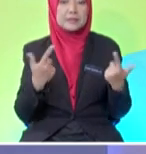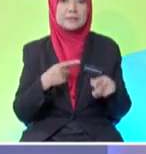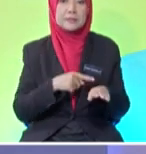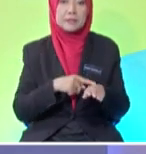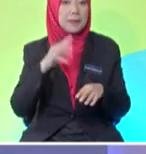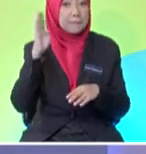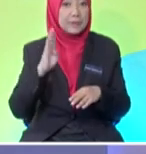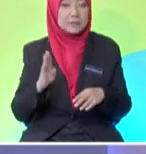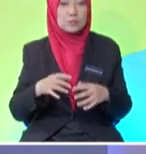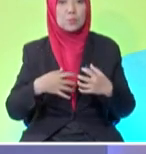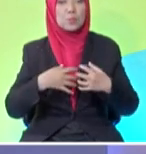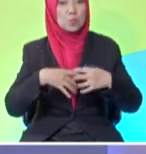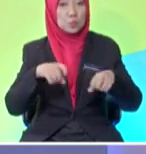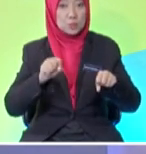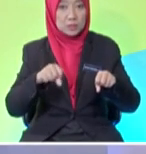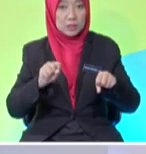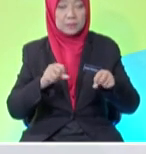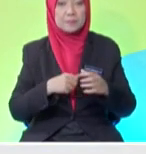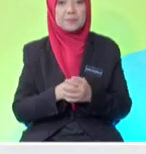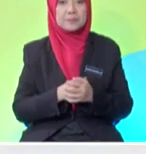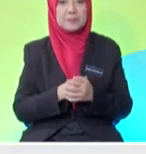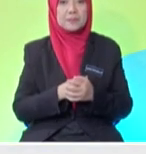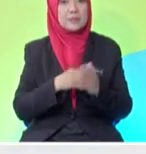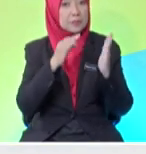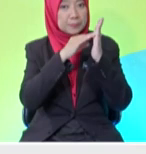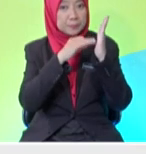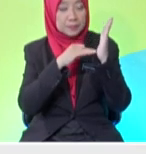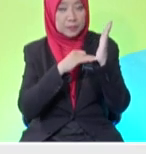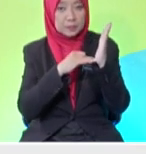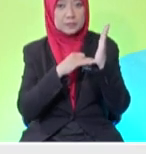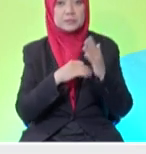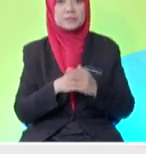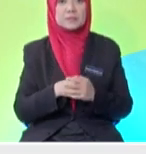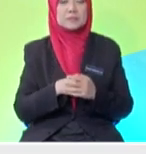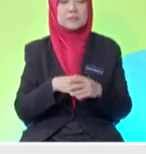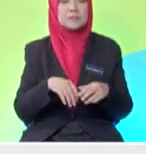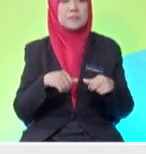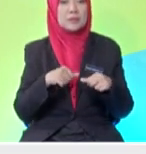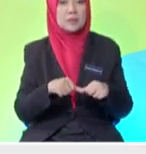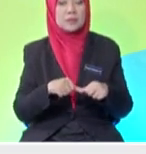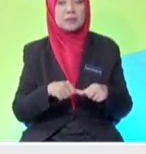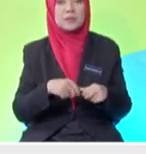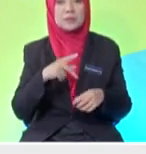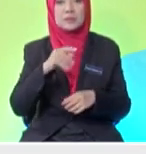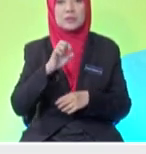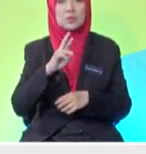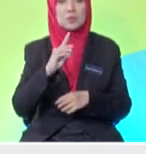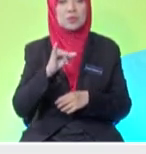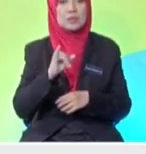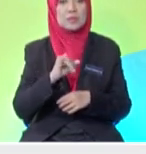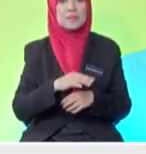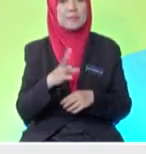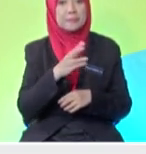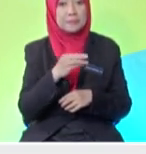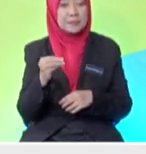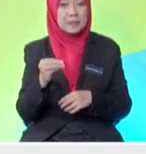memutuskan yaitu baik lift seterusnya penekan hidrolik Messenger Rudy mesin canai dan